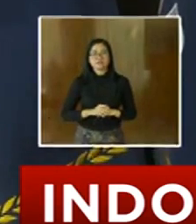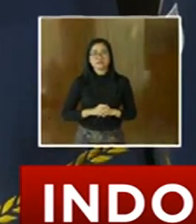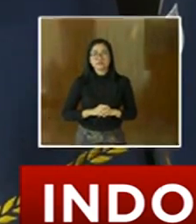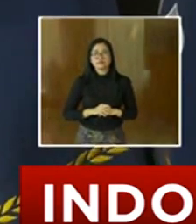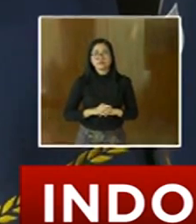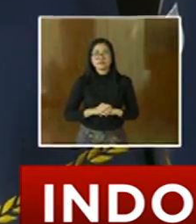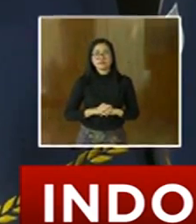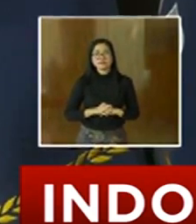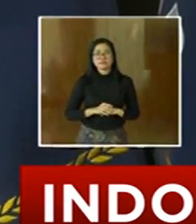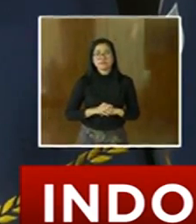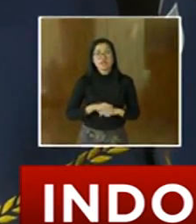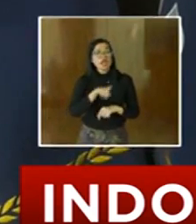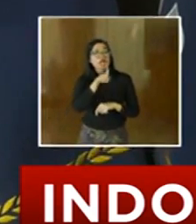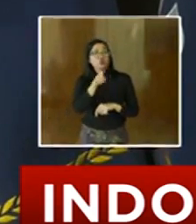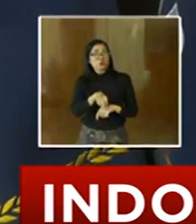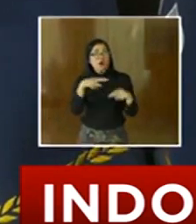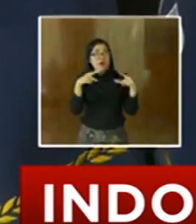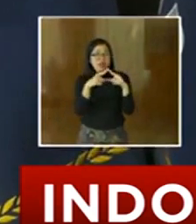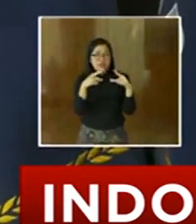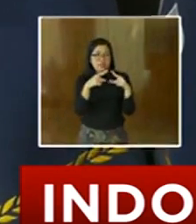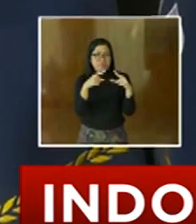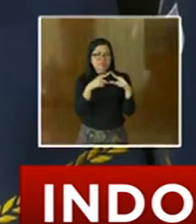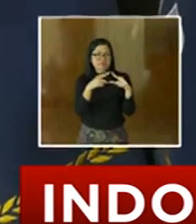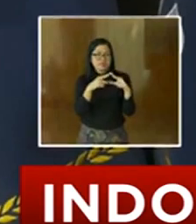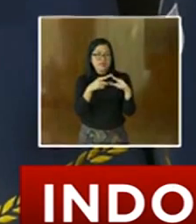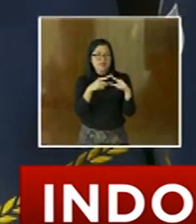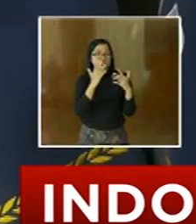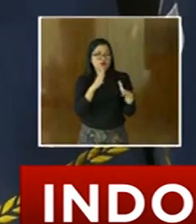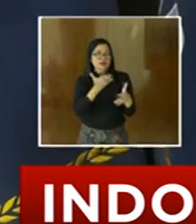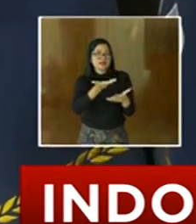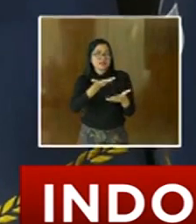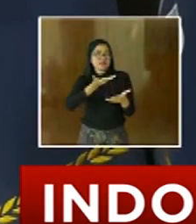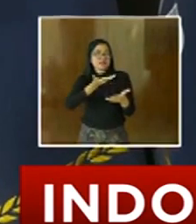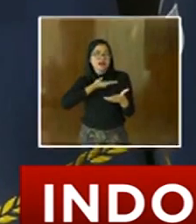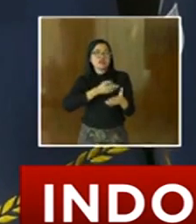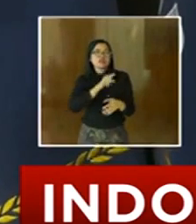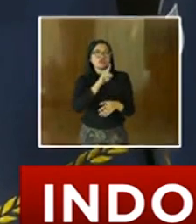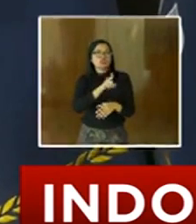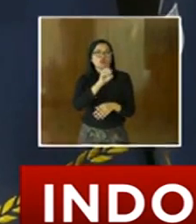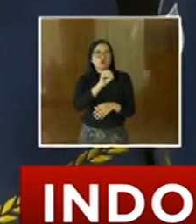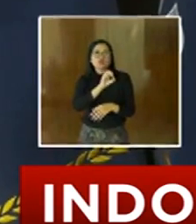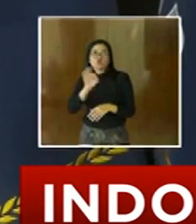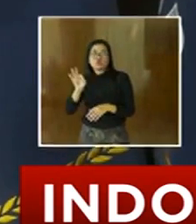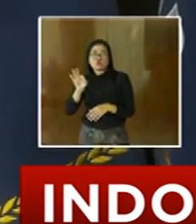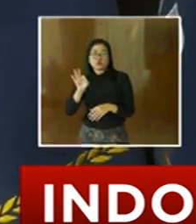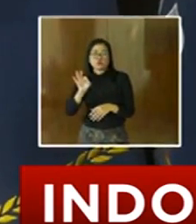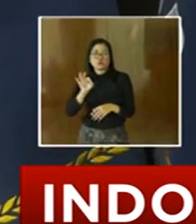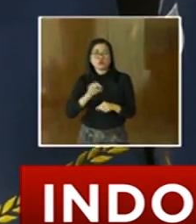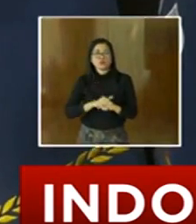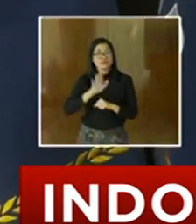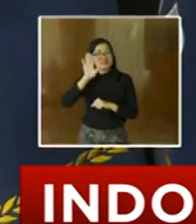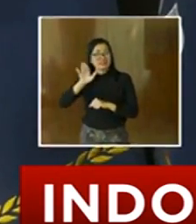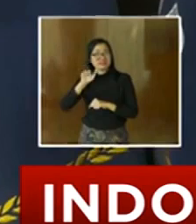kebutuhan alat sendiri kitnya sudah kita terima 10.000 kit dan sebentar lagi akan kita tambahkan